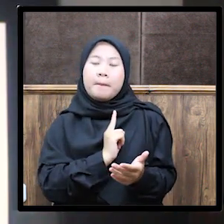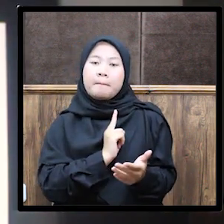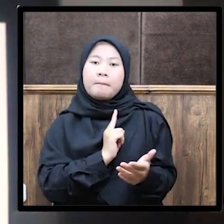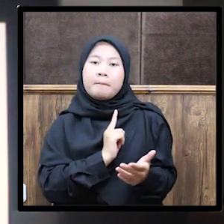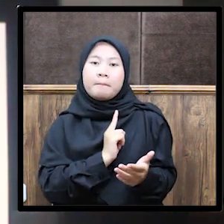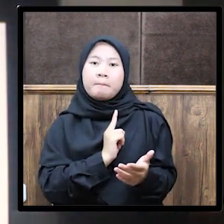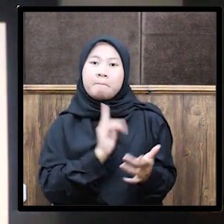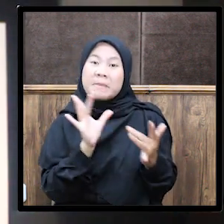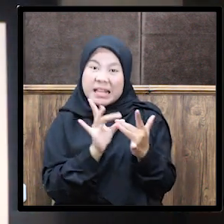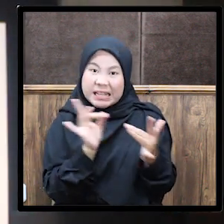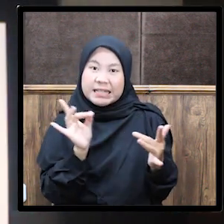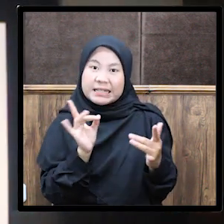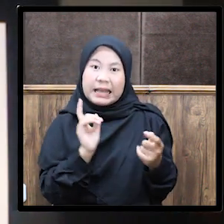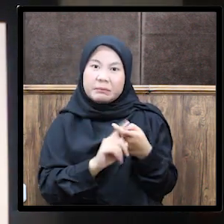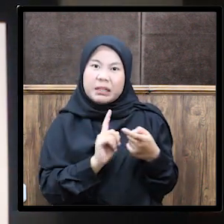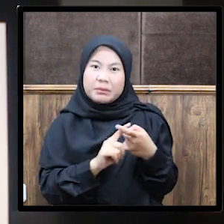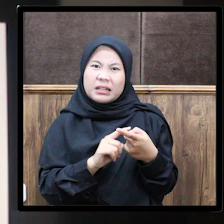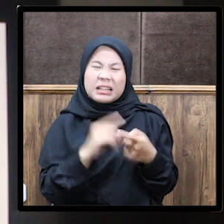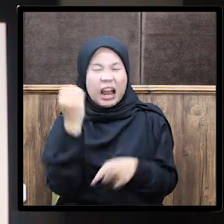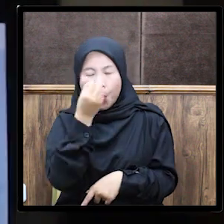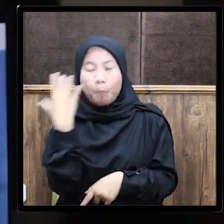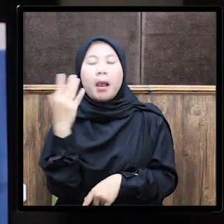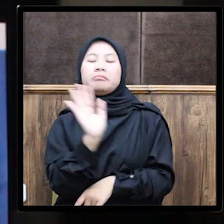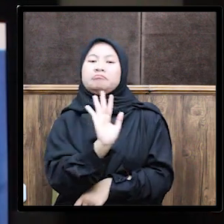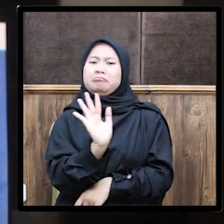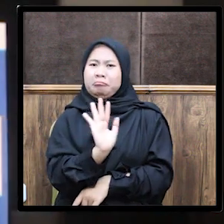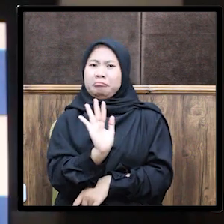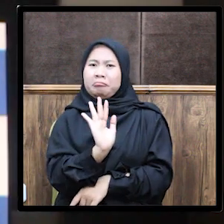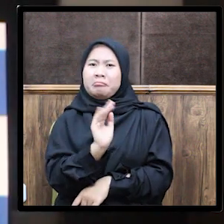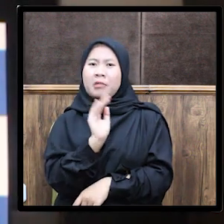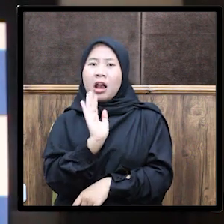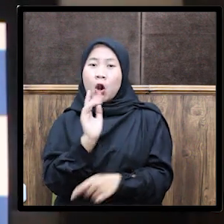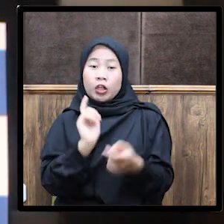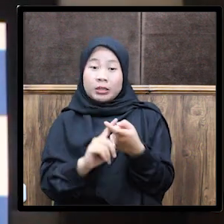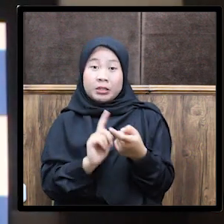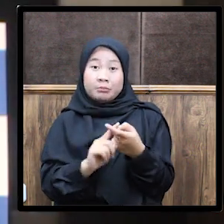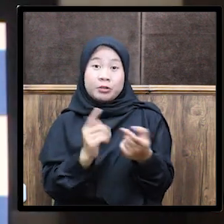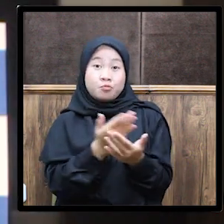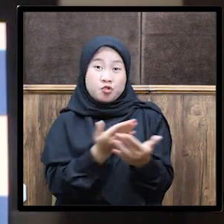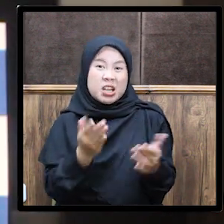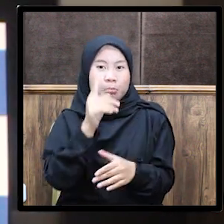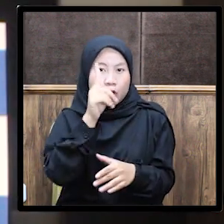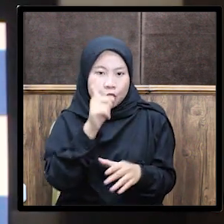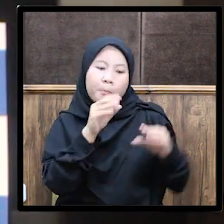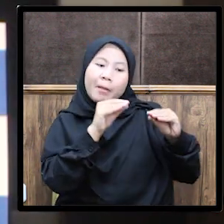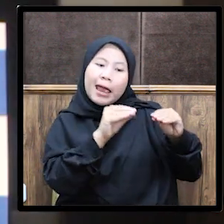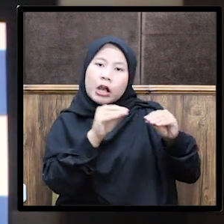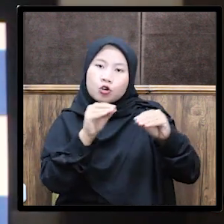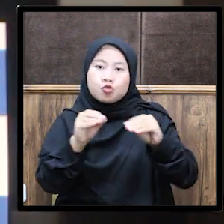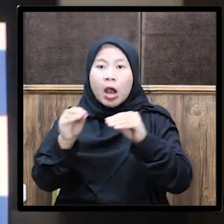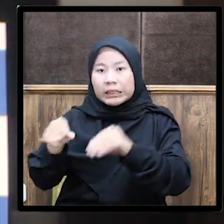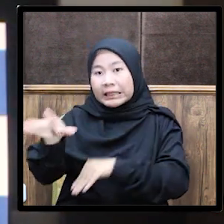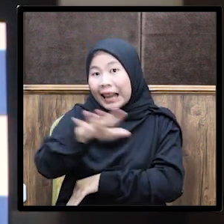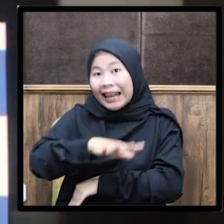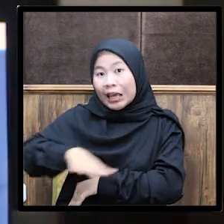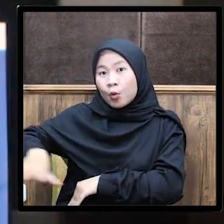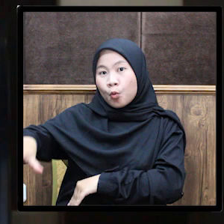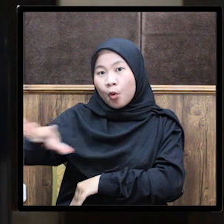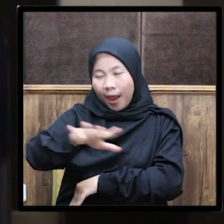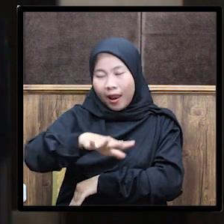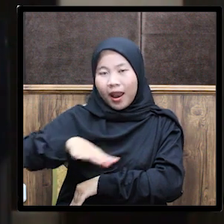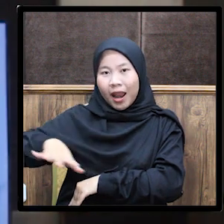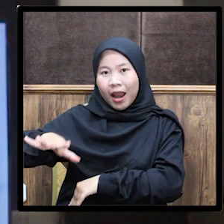Kemudian juga jangan lupa jika memang diperlukan teman-teman perlu mengedukasi memang di lingkungan sekitar